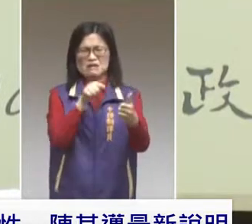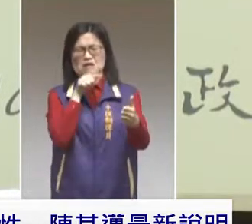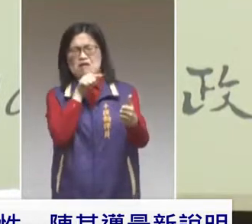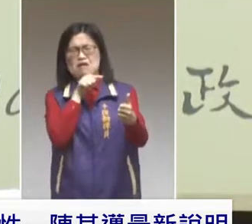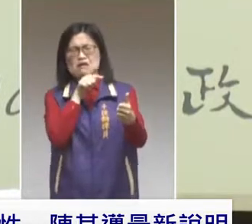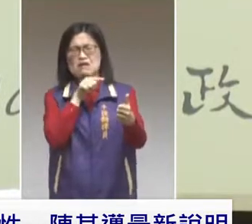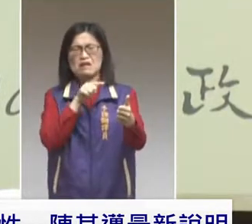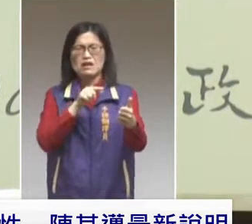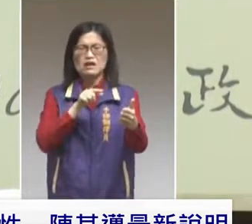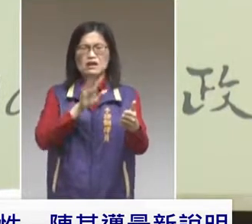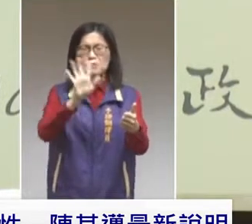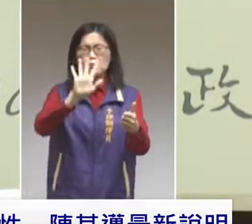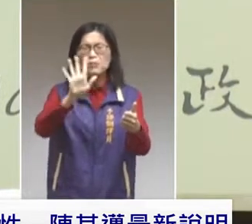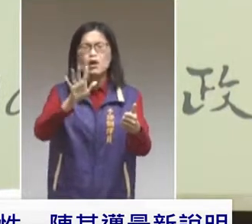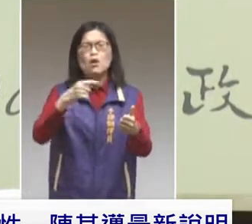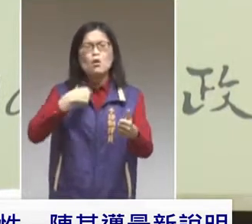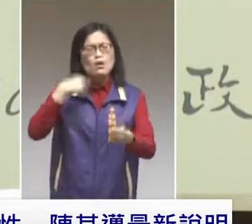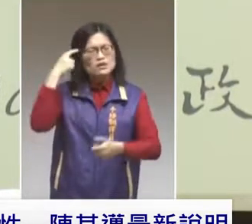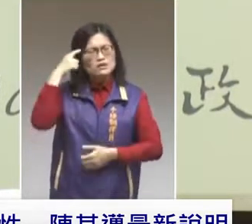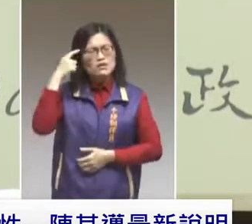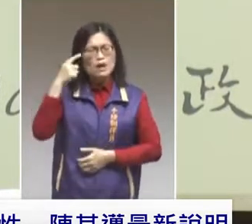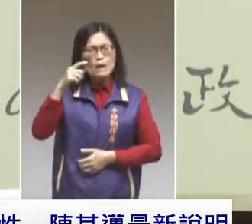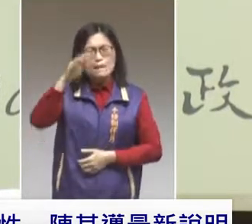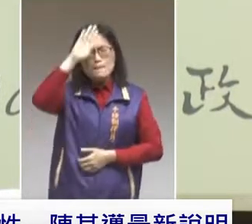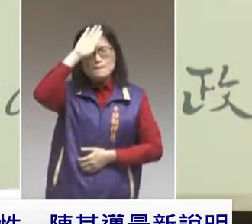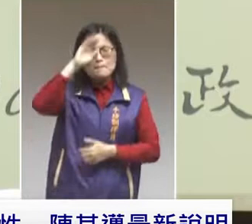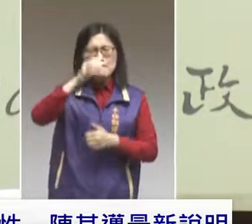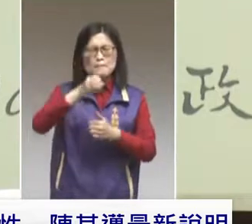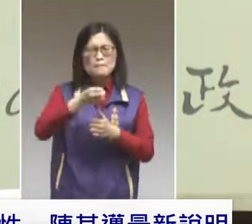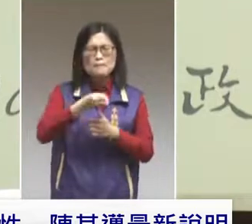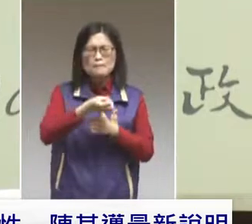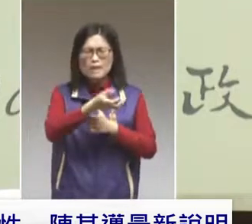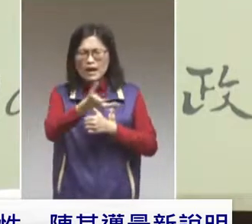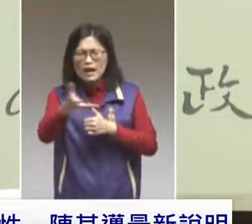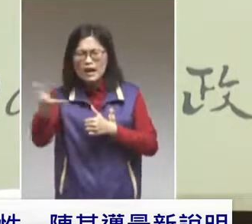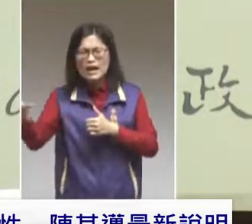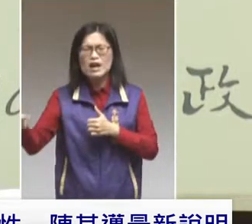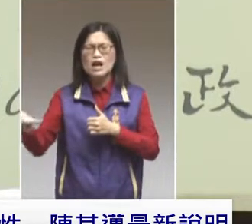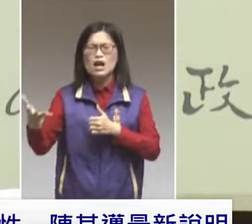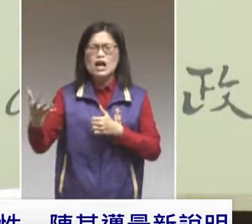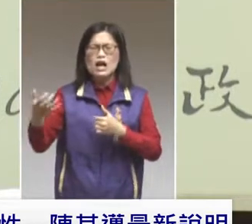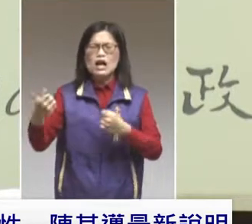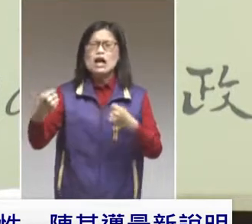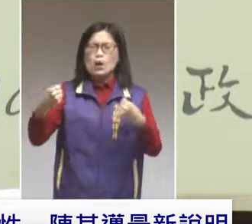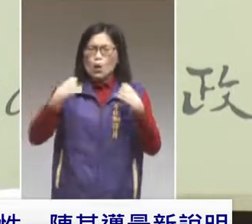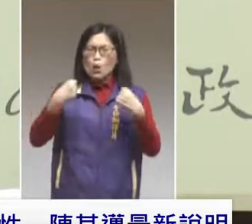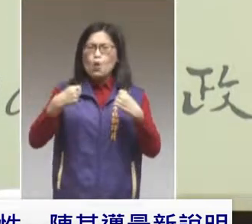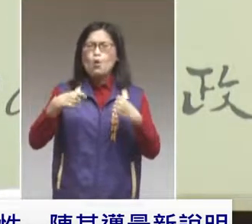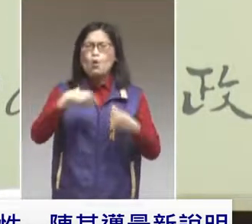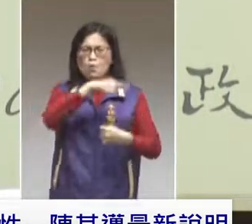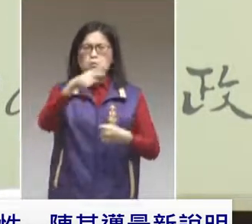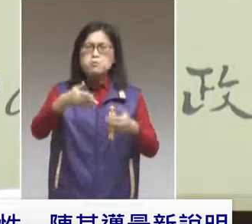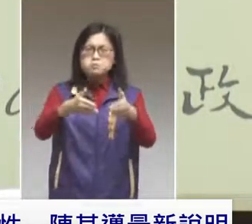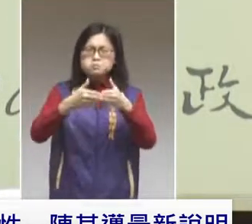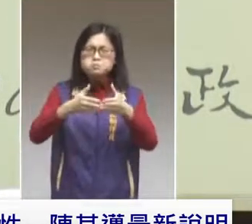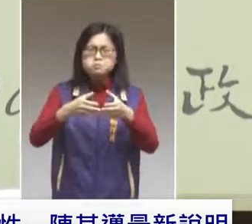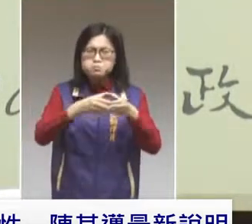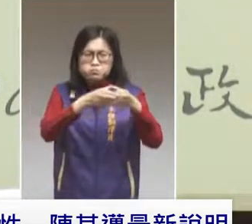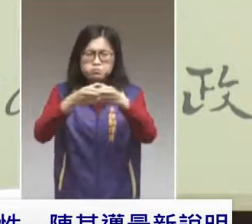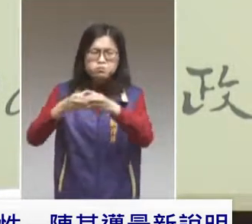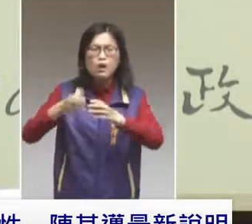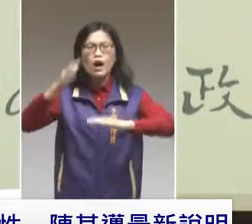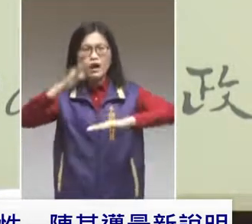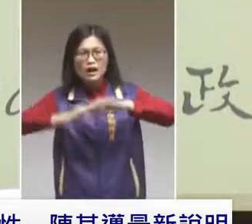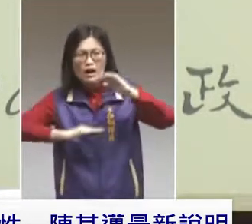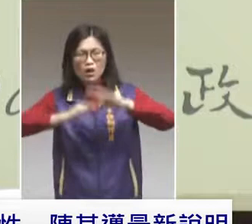这个真的是在这个疾病的传播，以 Omicron 的这个传播力来讲啊，这个拜托大家啊，这个